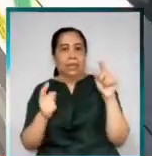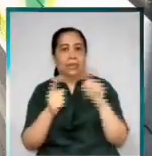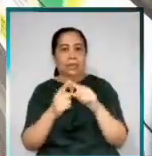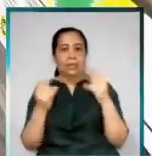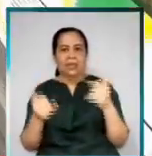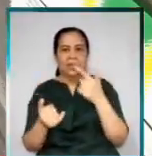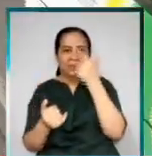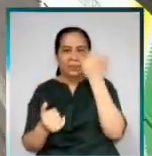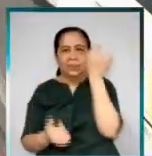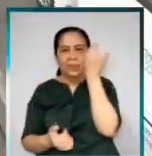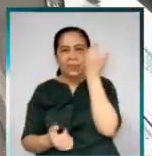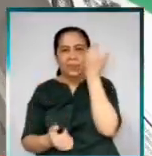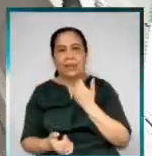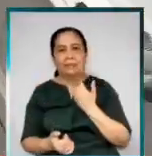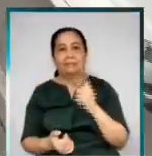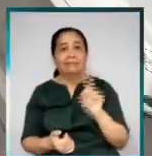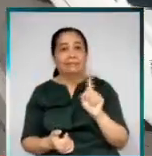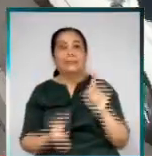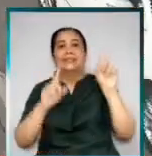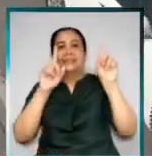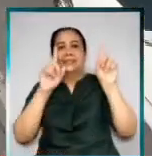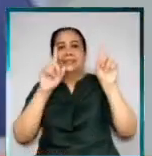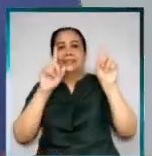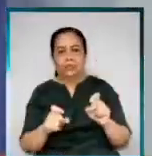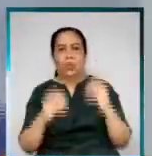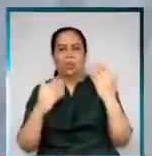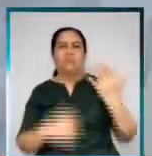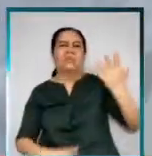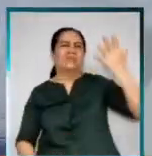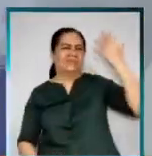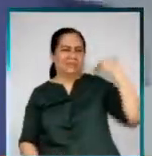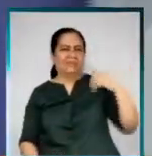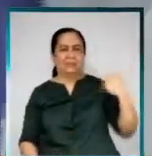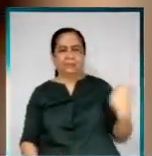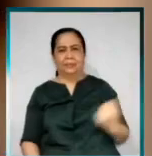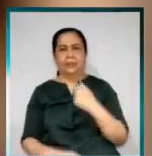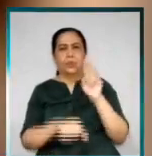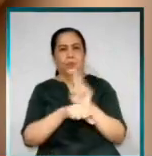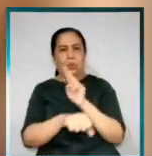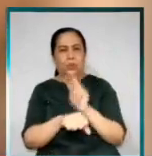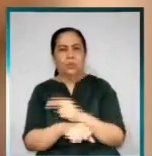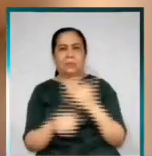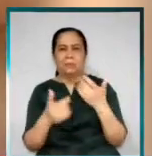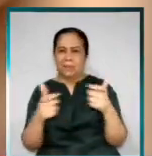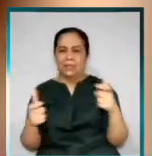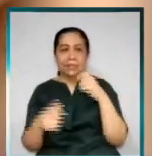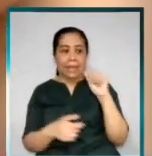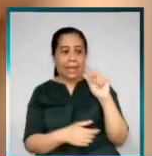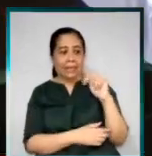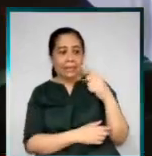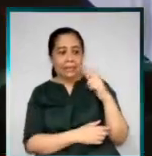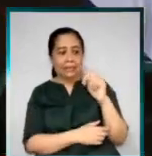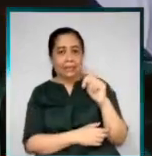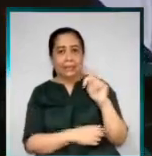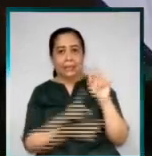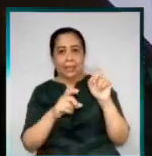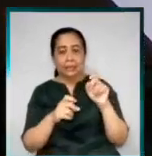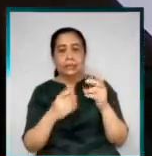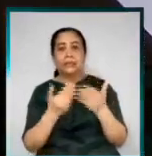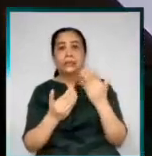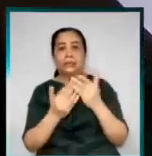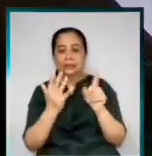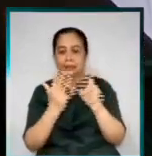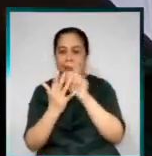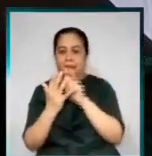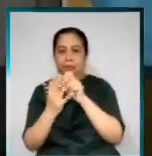sa testing. Kaya sana raw noon pa ito ginamit. Malaking bagay raw ang antigen testing sa contact tracing para agad ma-isolate